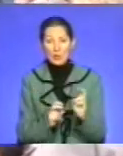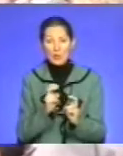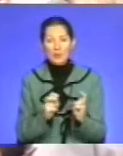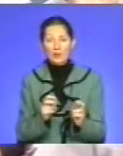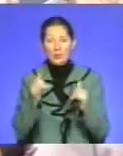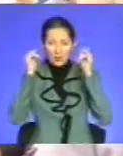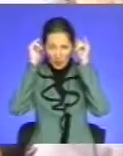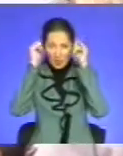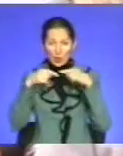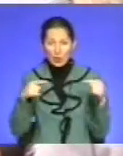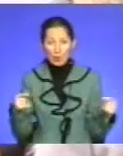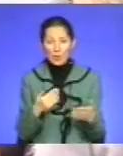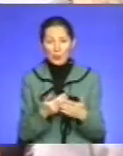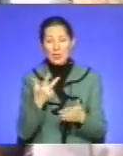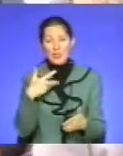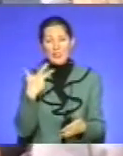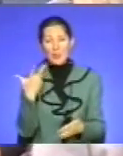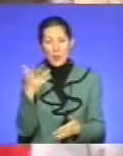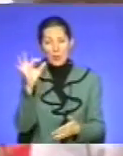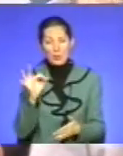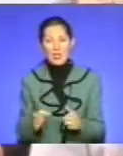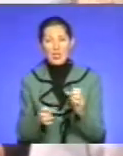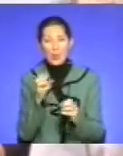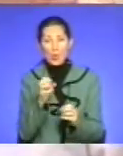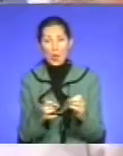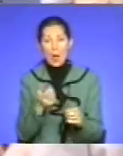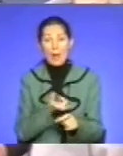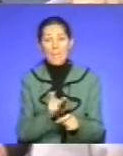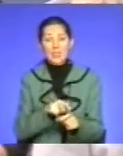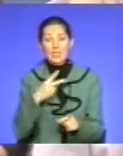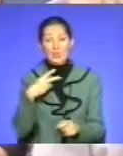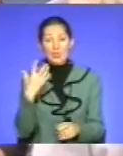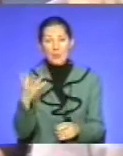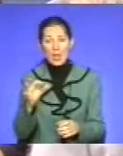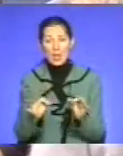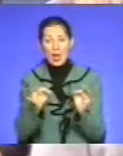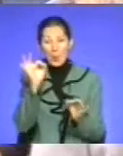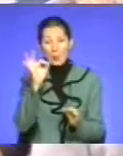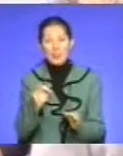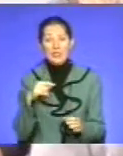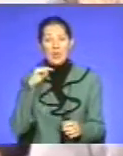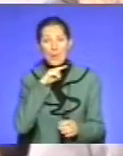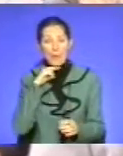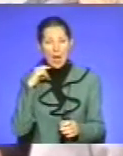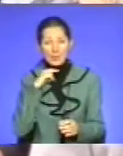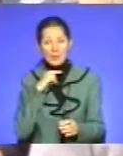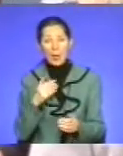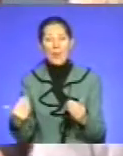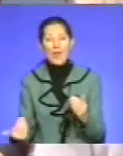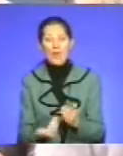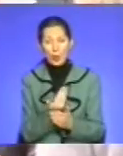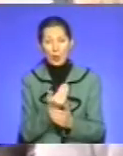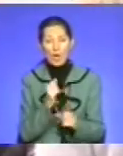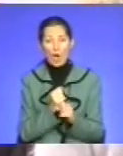тваринської продукції. Майже на 35% молока, більше ніж на 25% це виробництво м'яса. Ми відродили